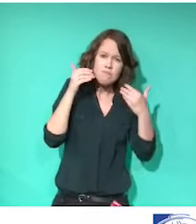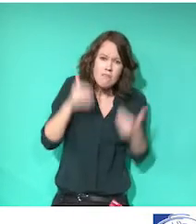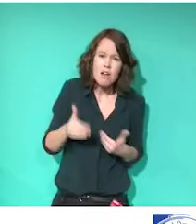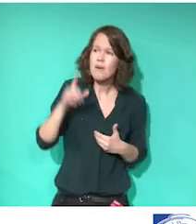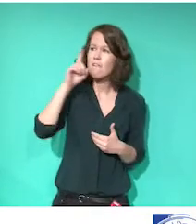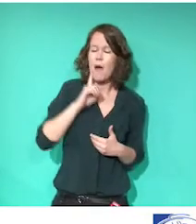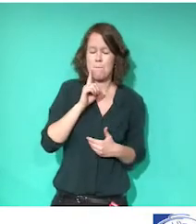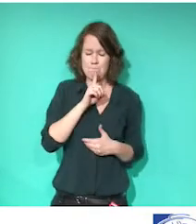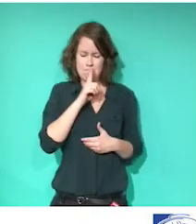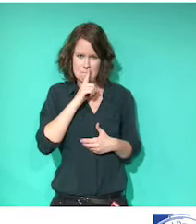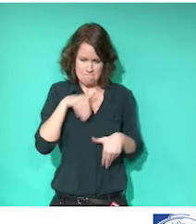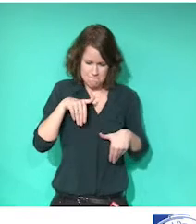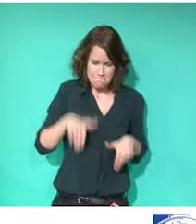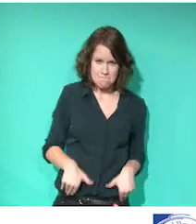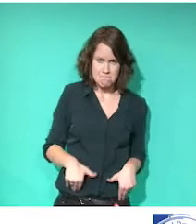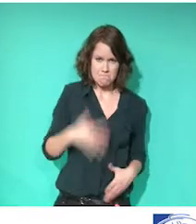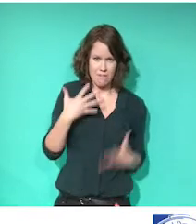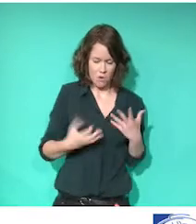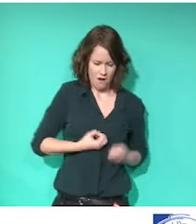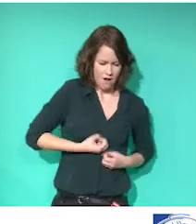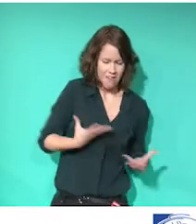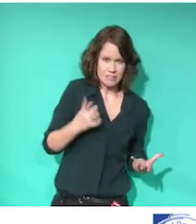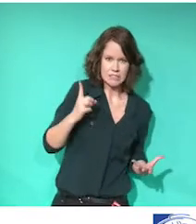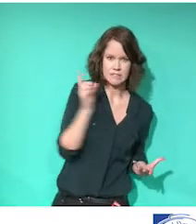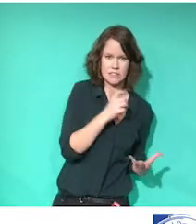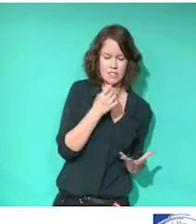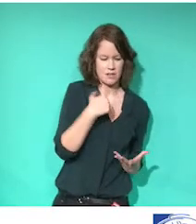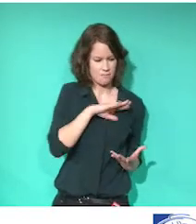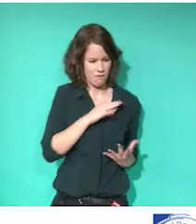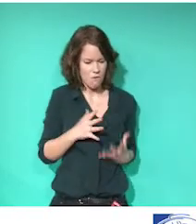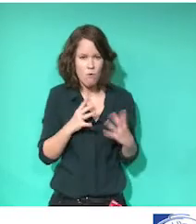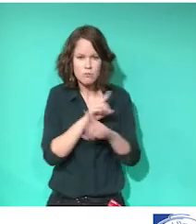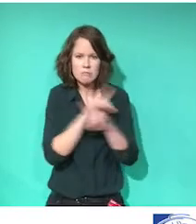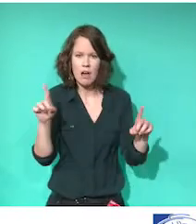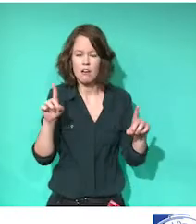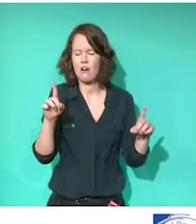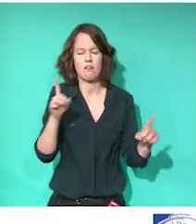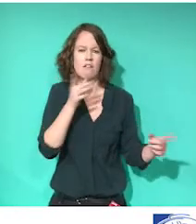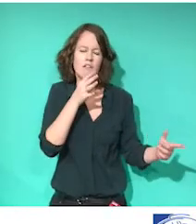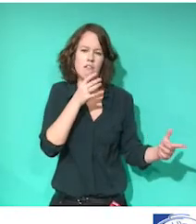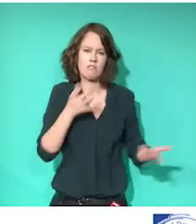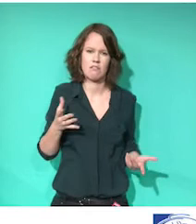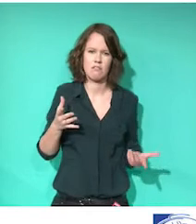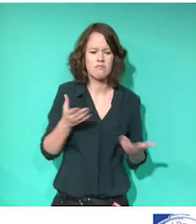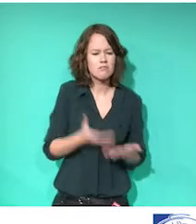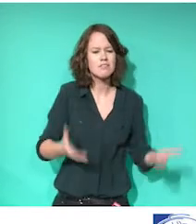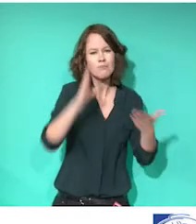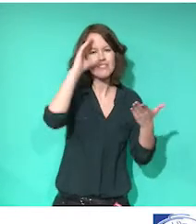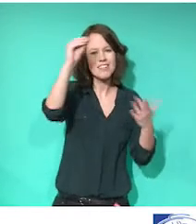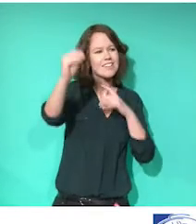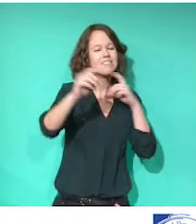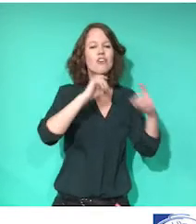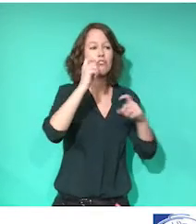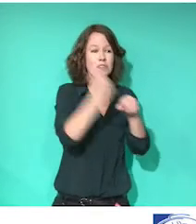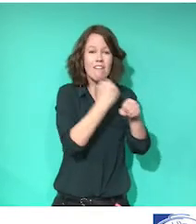taisent, même si leur parole est close parce qu'elles n'osent pas. Violence au travail. Comment une femme handicapée peut-elle